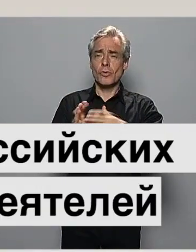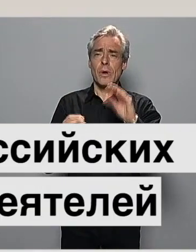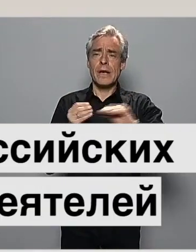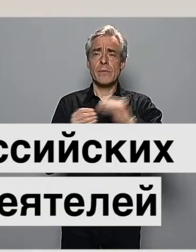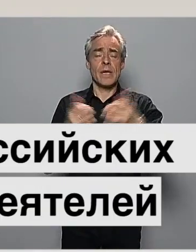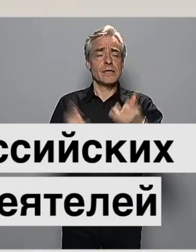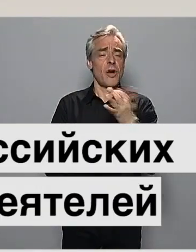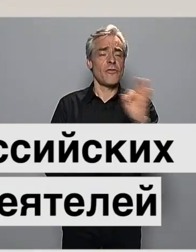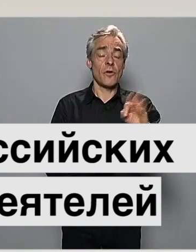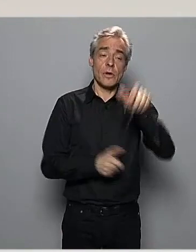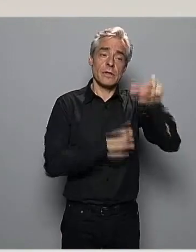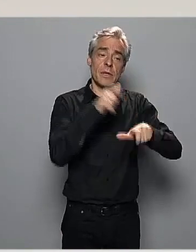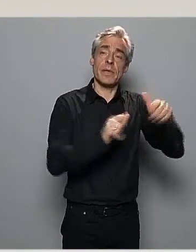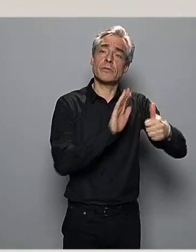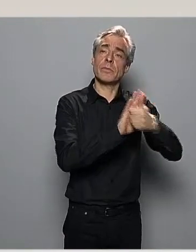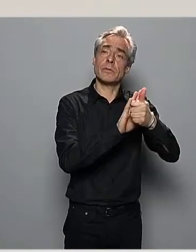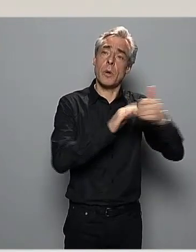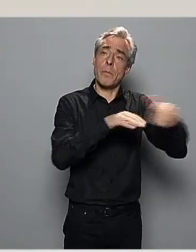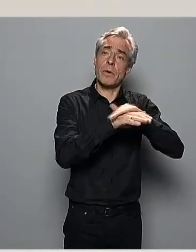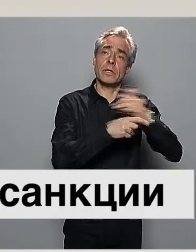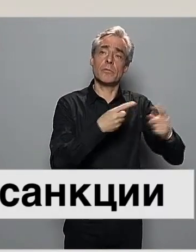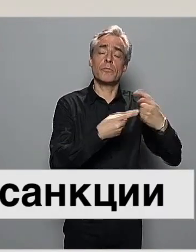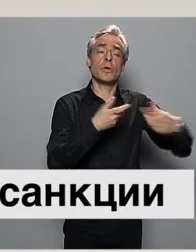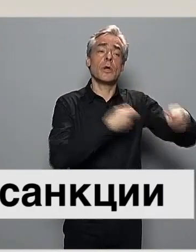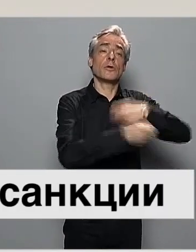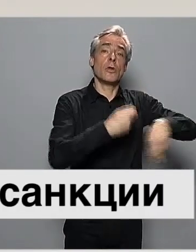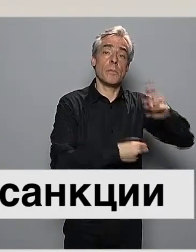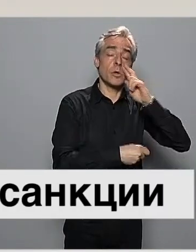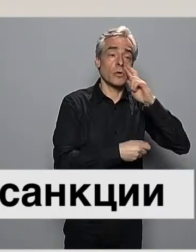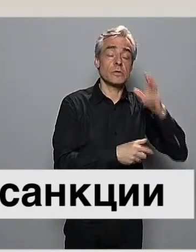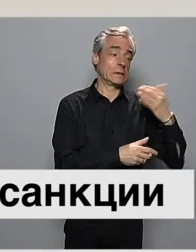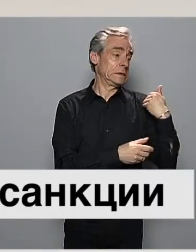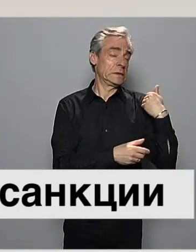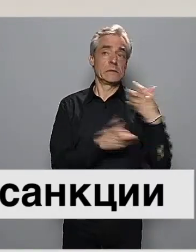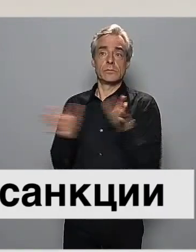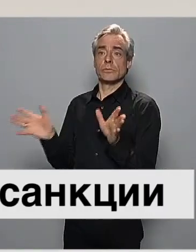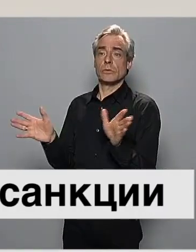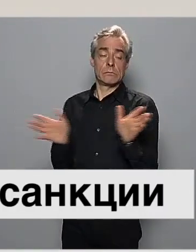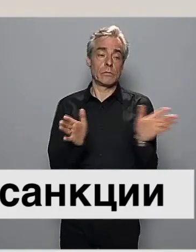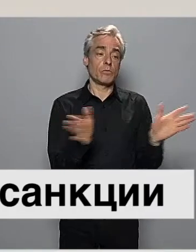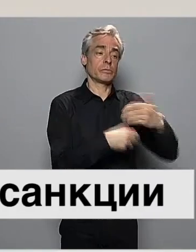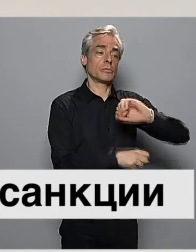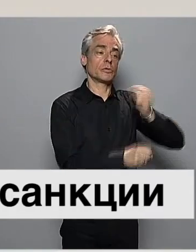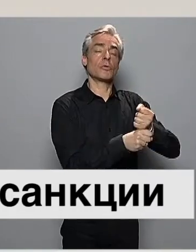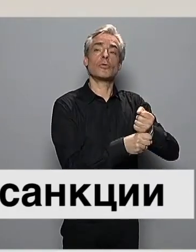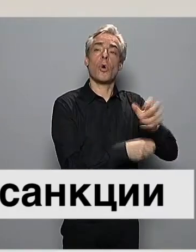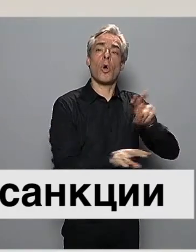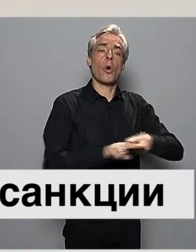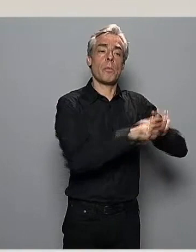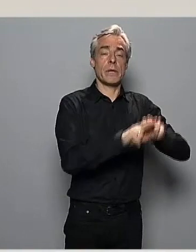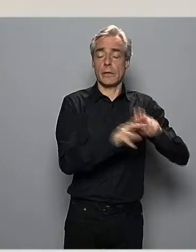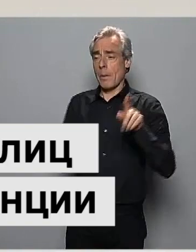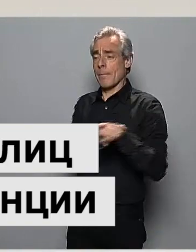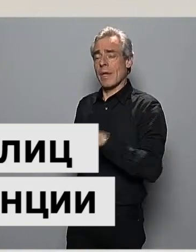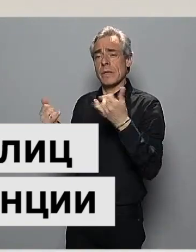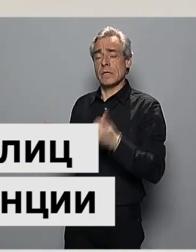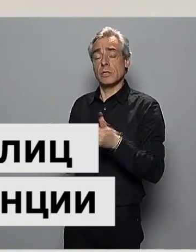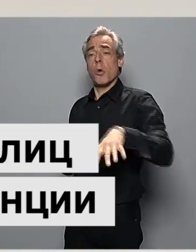France des personnalités politiques et économiques russes qui viennent d'être placées sous sanctions européennes.